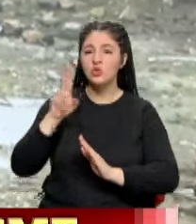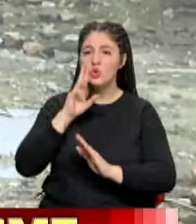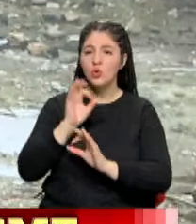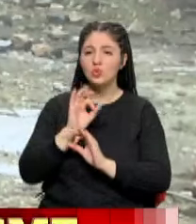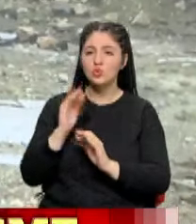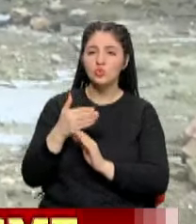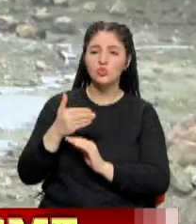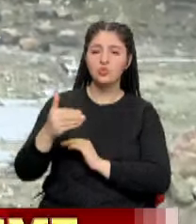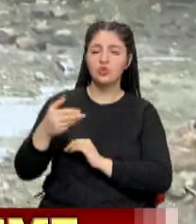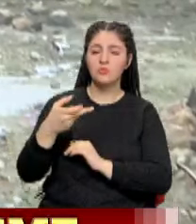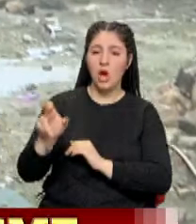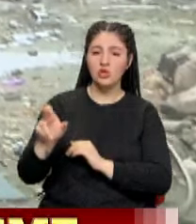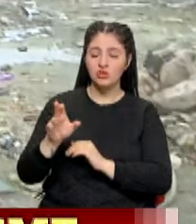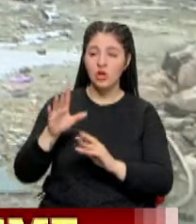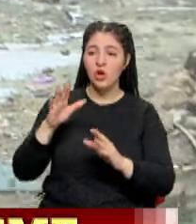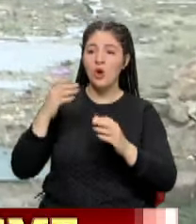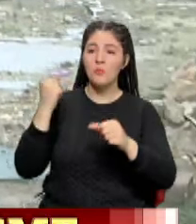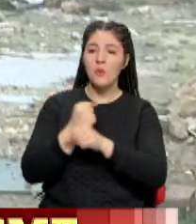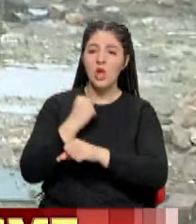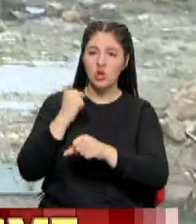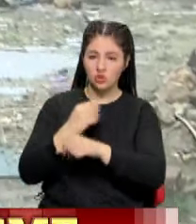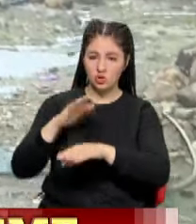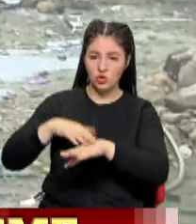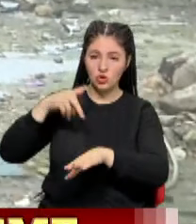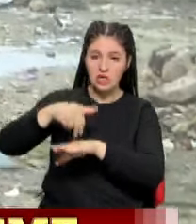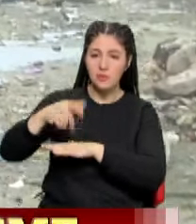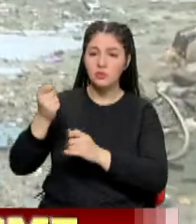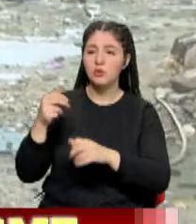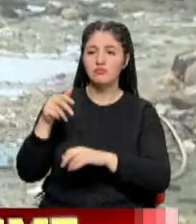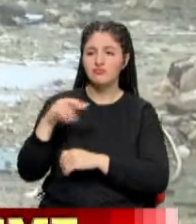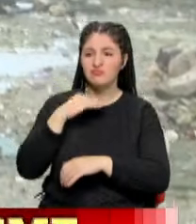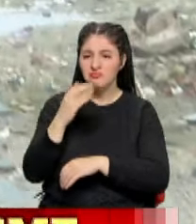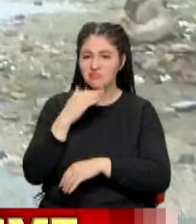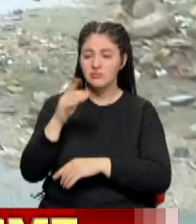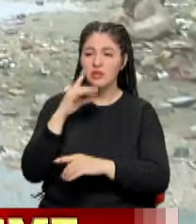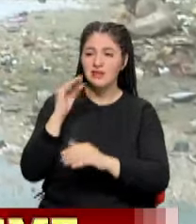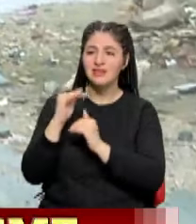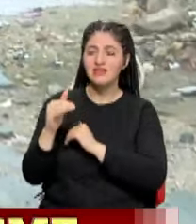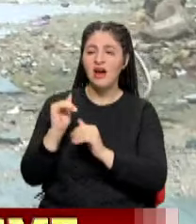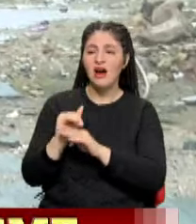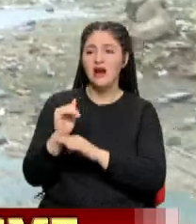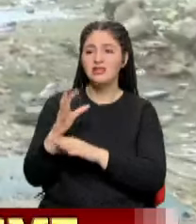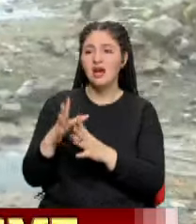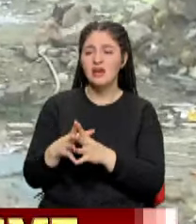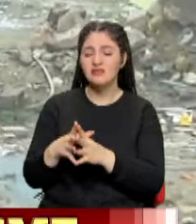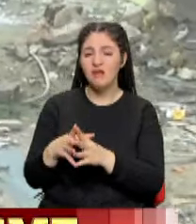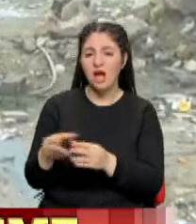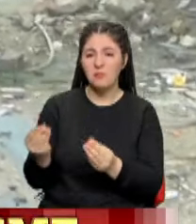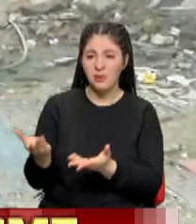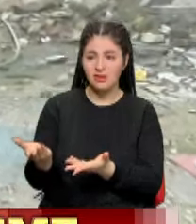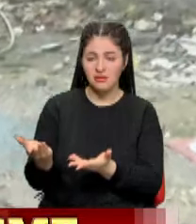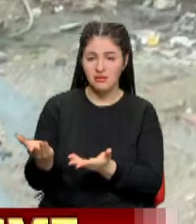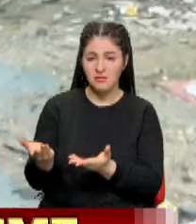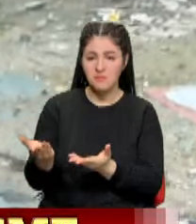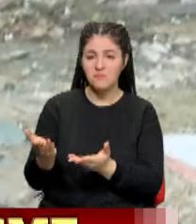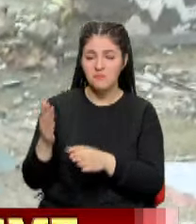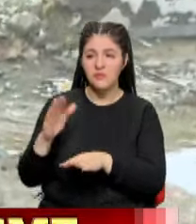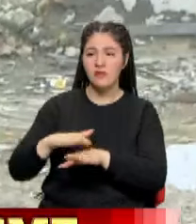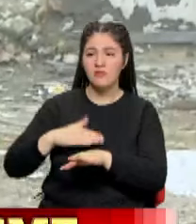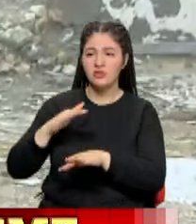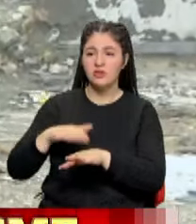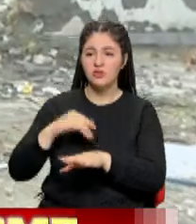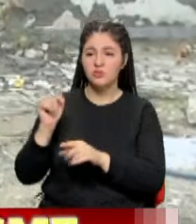bir boşluk. Molozların üzerinde yürümeye çalışıyorsunuz ama yürüyemiyorsunuz. Orada insanlar hayatını kaybettiler maalesef. Yavaş yavaş